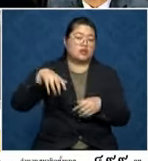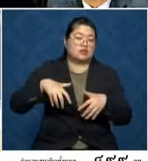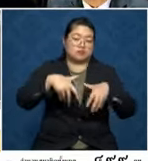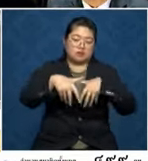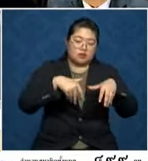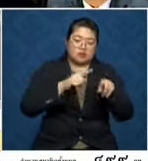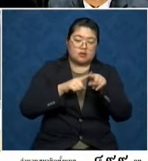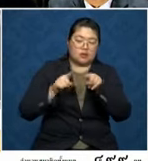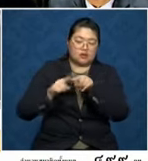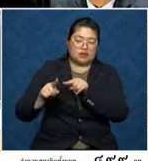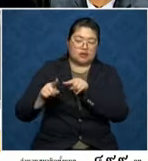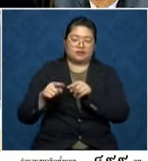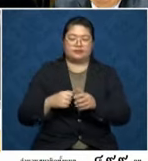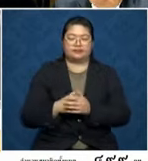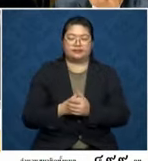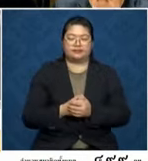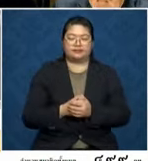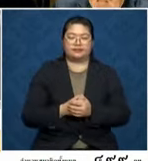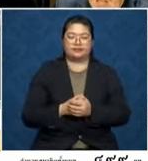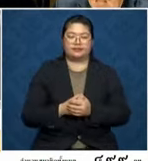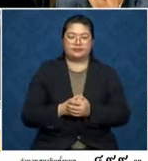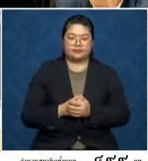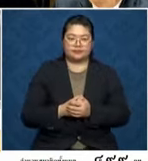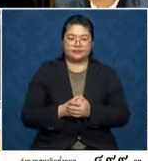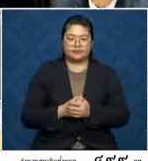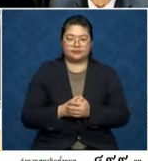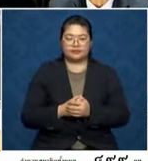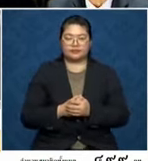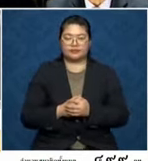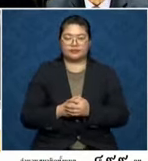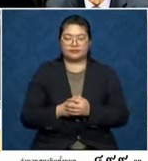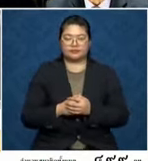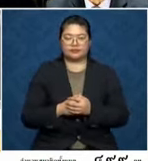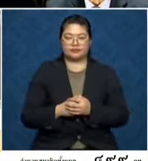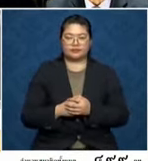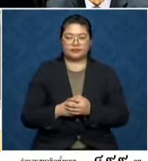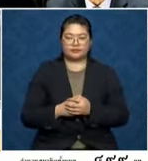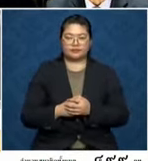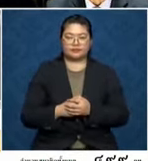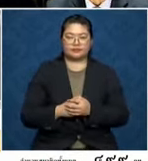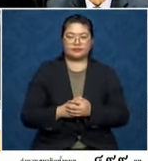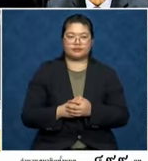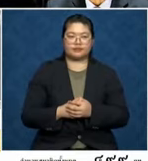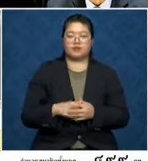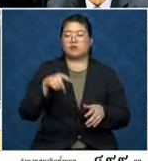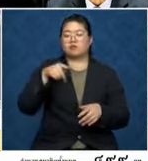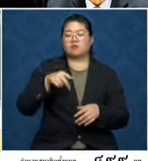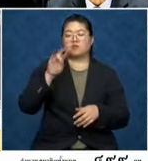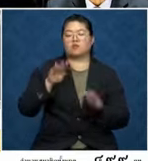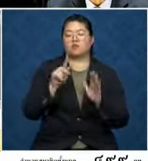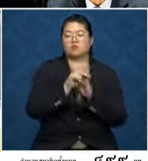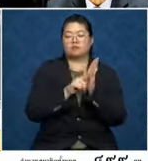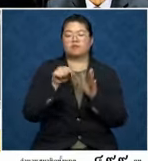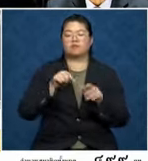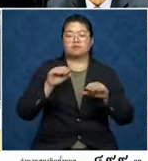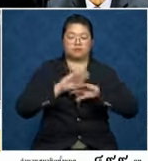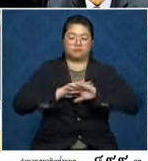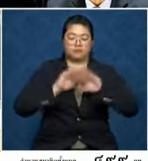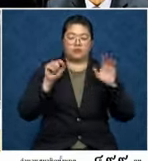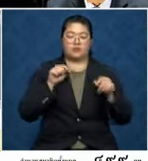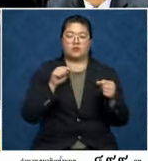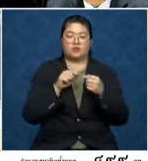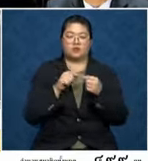าชนท่านประธานที่เคารพครับมาตราการยกเลิกพระราชบัญญัติว่